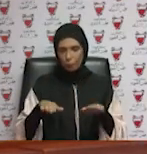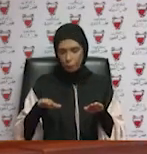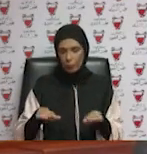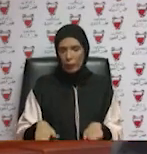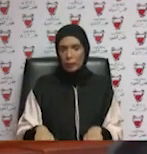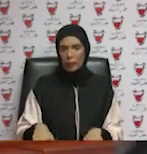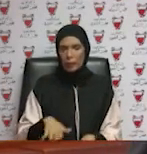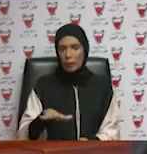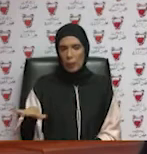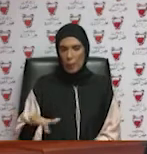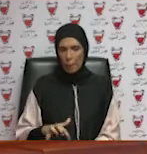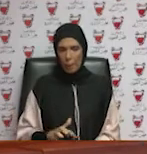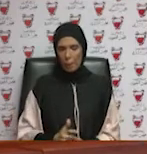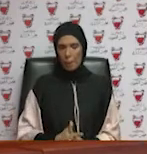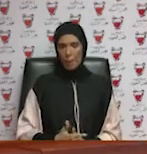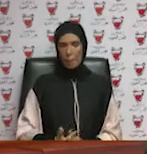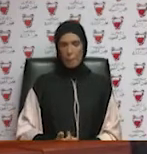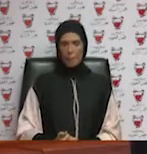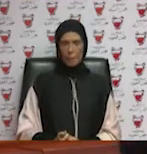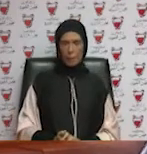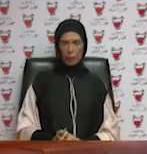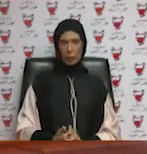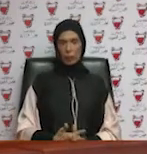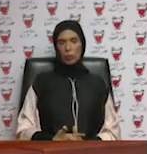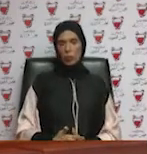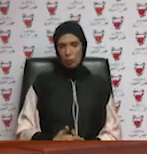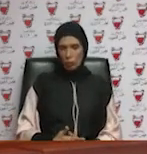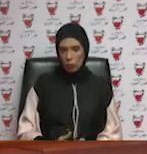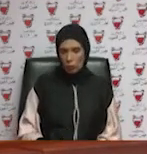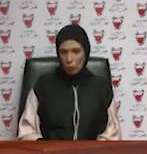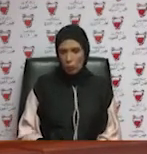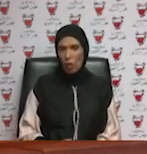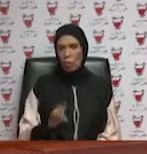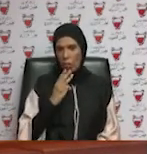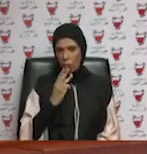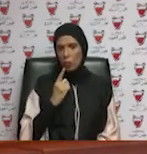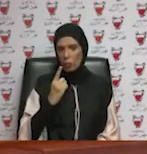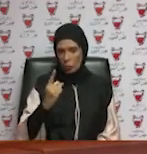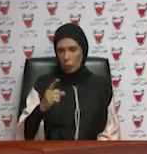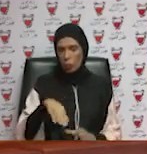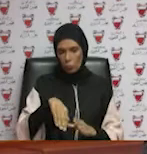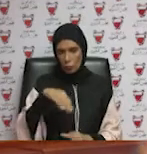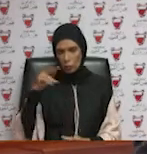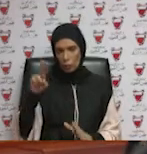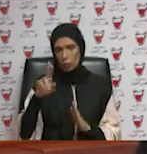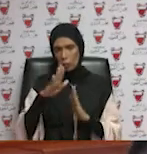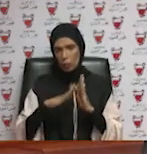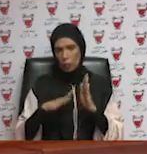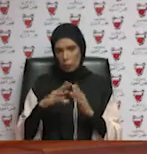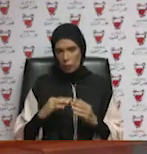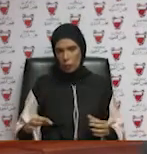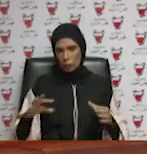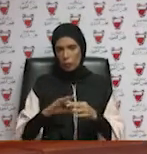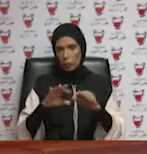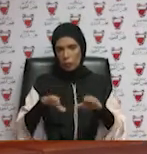هو اللي افهمه من القرار، ولا بامكانهم اذا هم متمسكين فعلا ب3 سنوات ان يسحبوا هذا التقرير ويتفقوا مع النواب